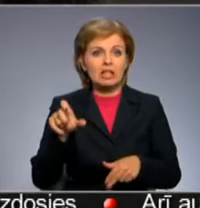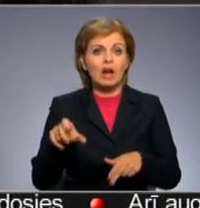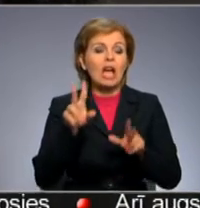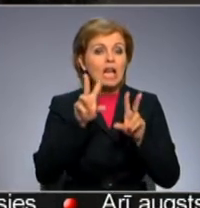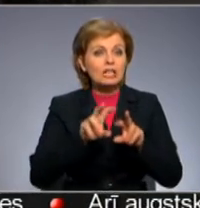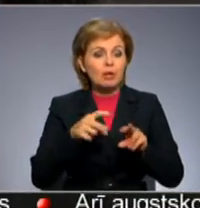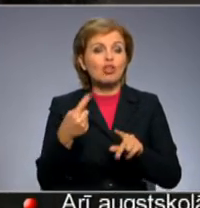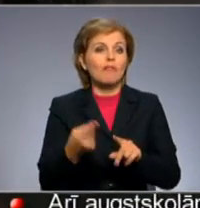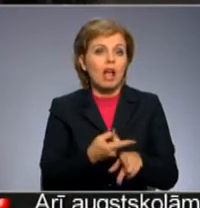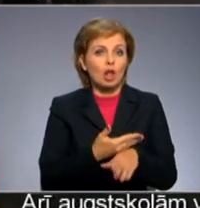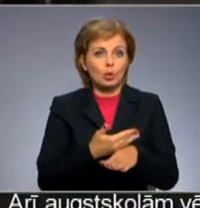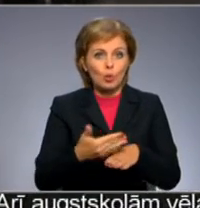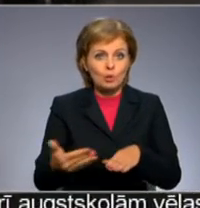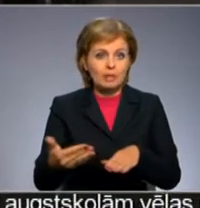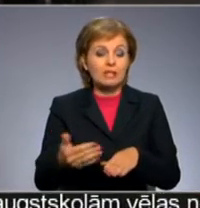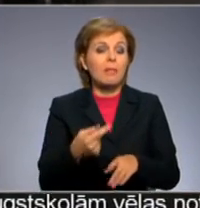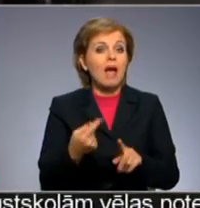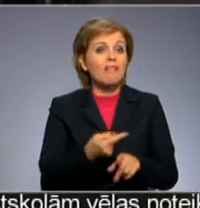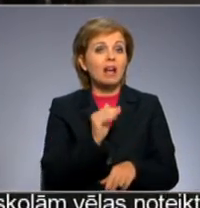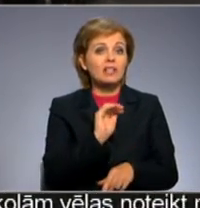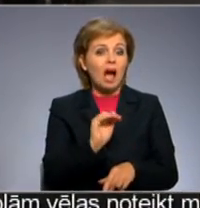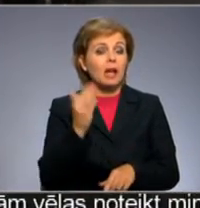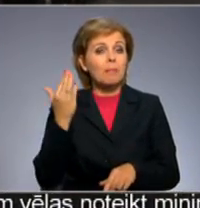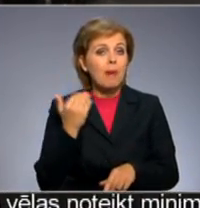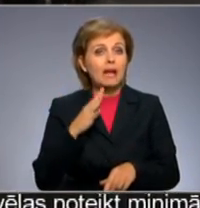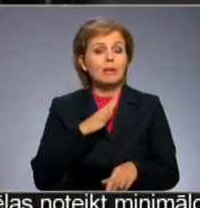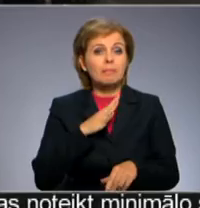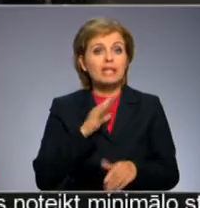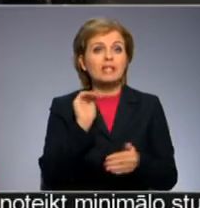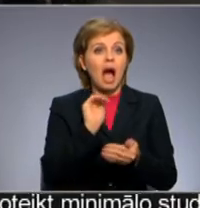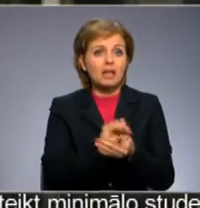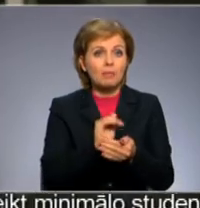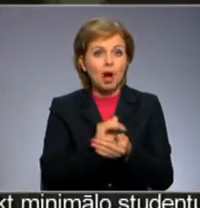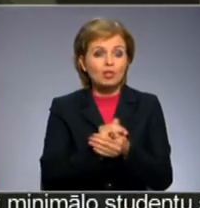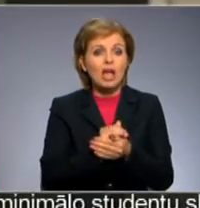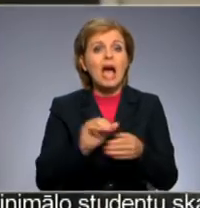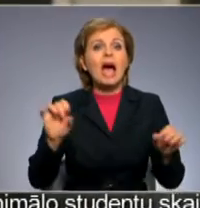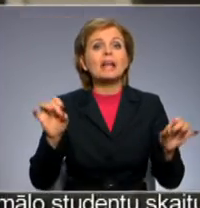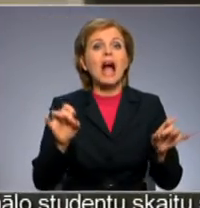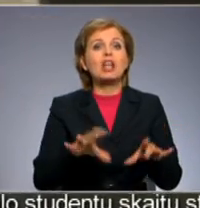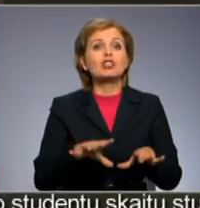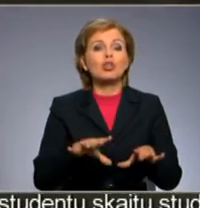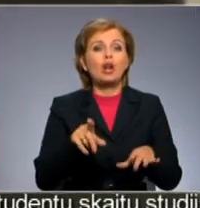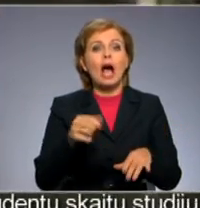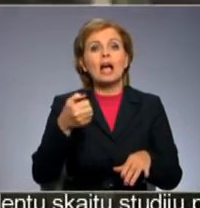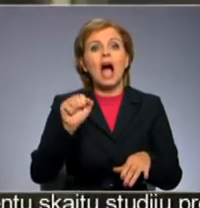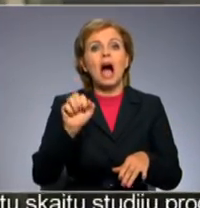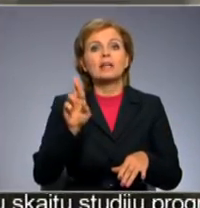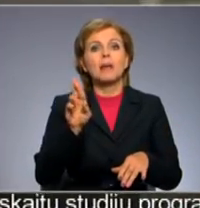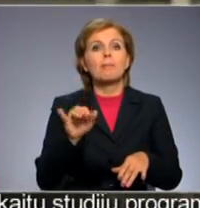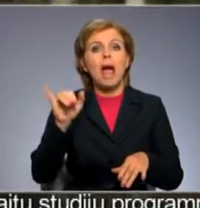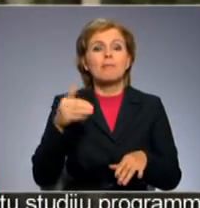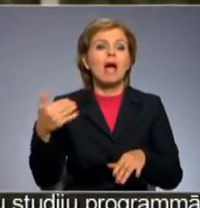Izmeklēšana vēl turpinās. Atgādināsim, ka pērni tika atmaskota restorāna tīkla gan bei īpašniekiem saistīta